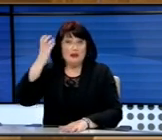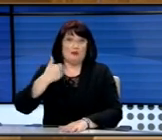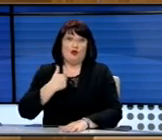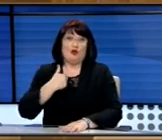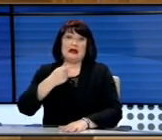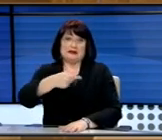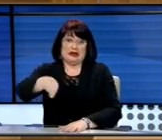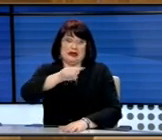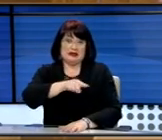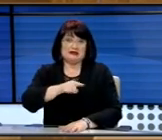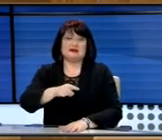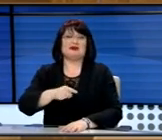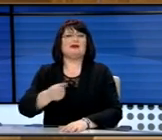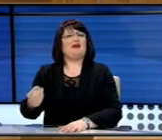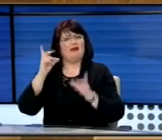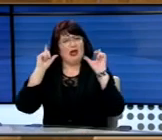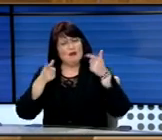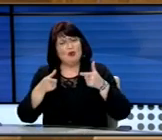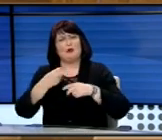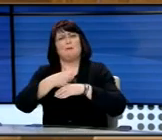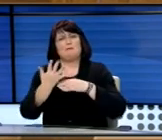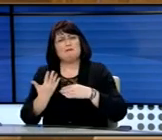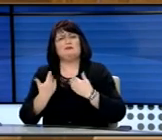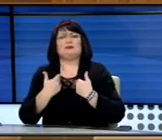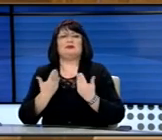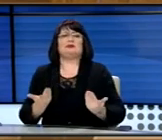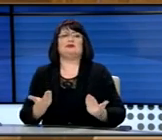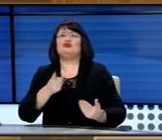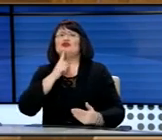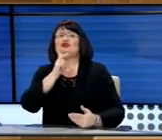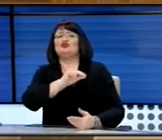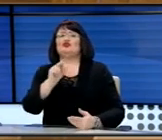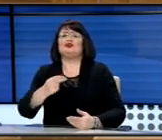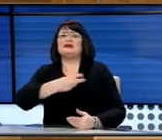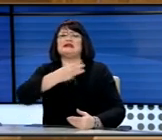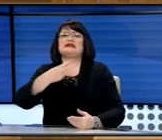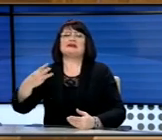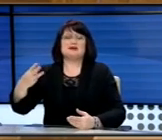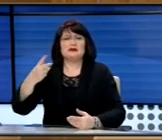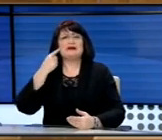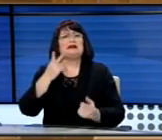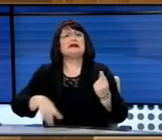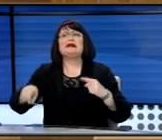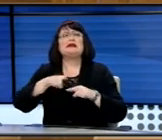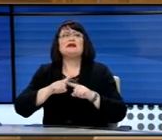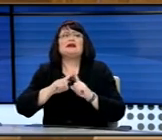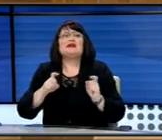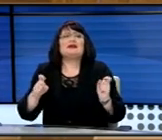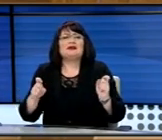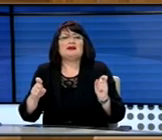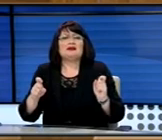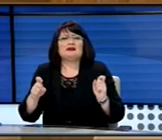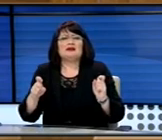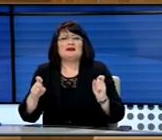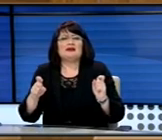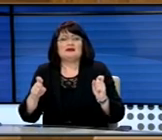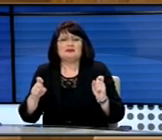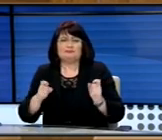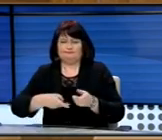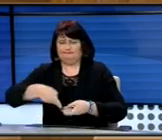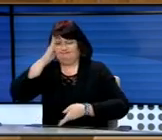και εσείς θα θυμόσαστε και της Νέας Δημοκρατίας και του ΠΑΣΟΚ όπως και εσείς του ΣΥΡΙΖΑ. Ο ελληνικός λαός έχει δοκιμάσει στο πετσί